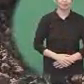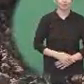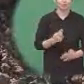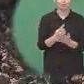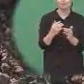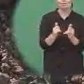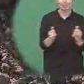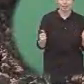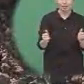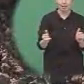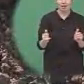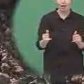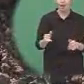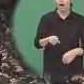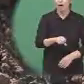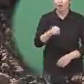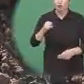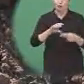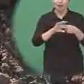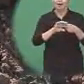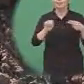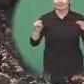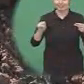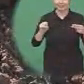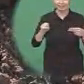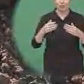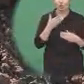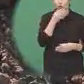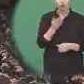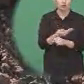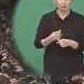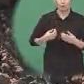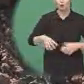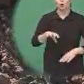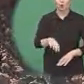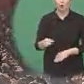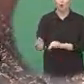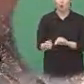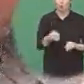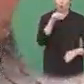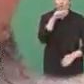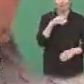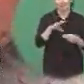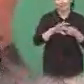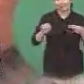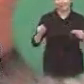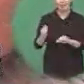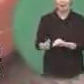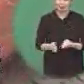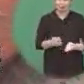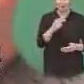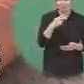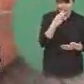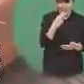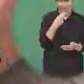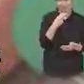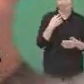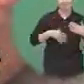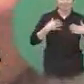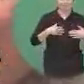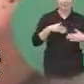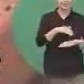参加者は収穫した人参で福島の強度料理イカニジを作り故郷の味を楽しみ